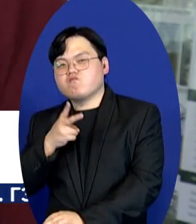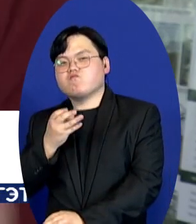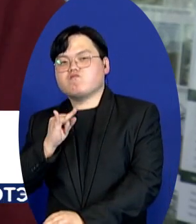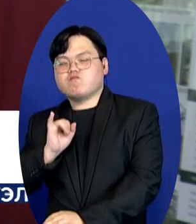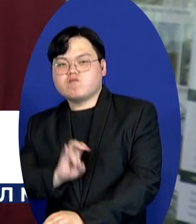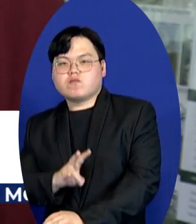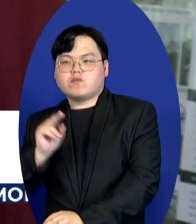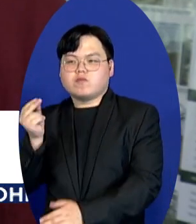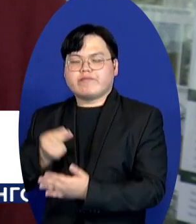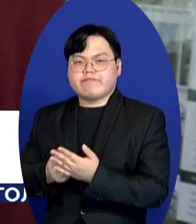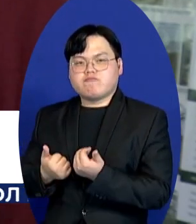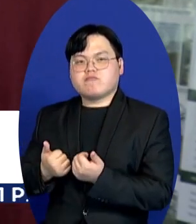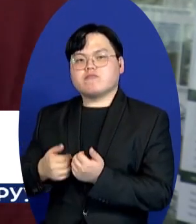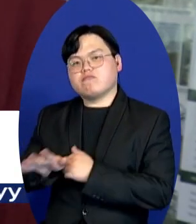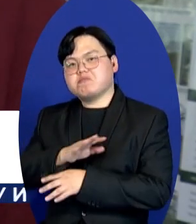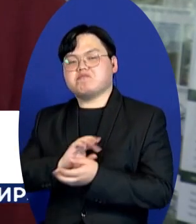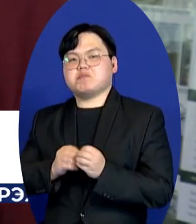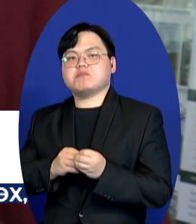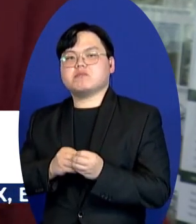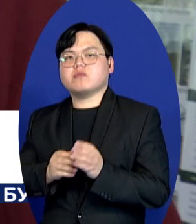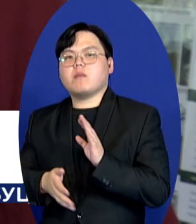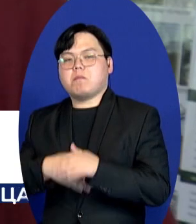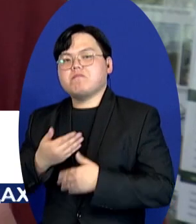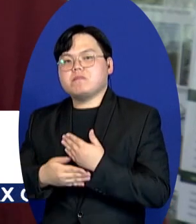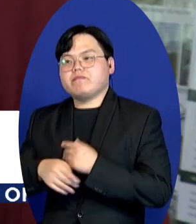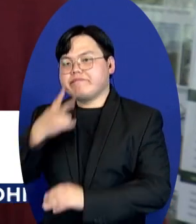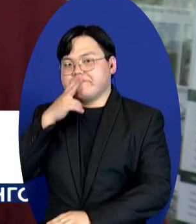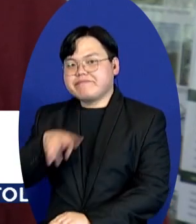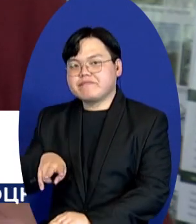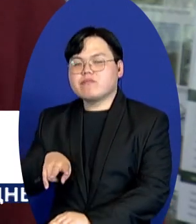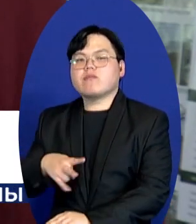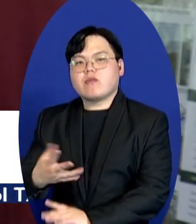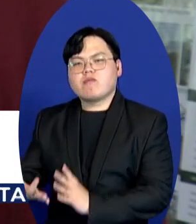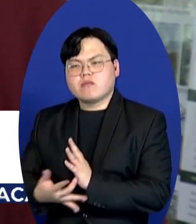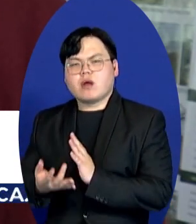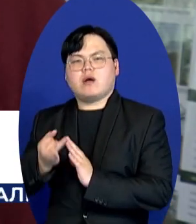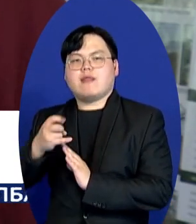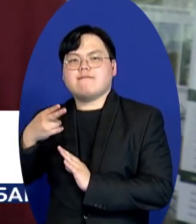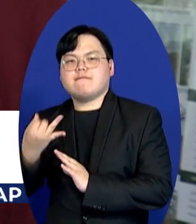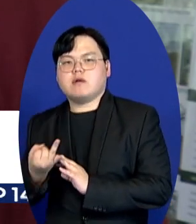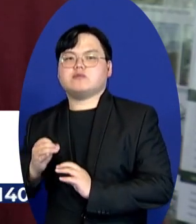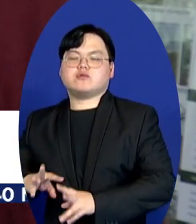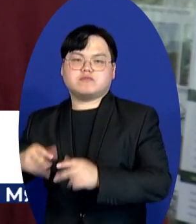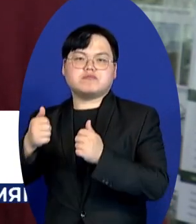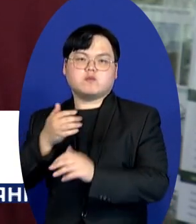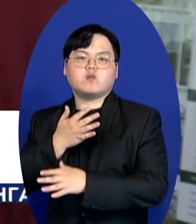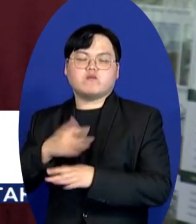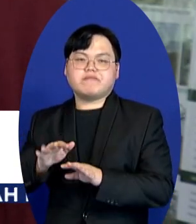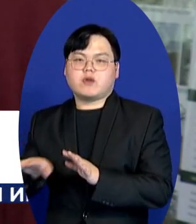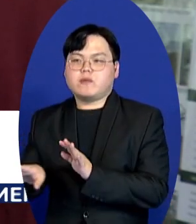зурцлын хослол юм уу да өгч ингэж зурцлаасна. Энэ нь илүү давс технологид инновац тал руу бас хөгдсөн байх.